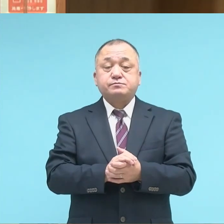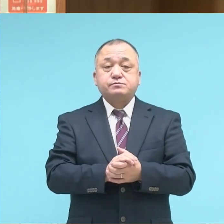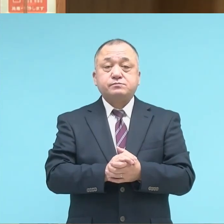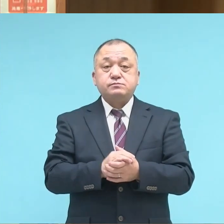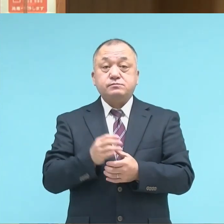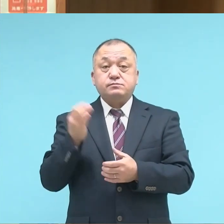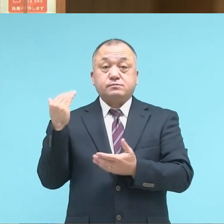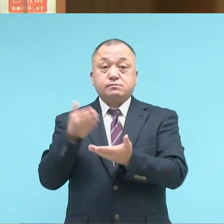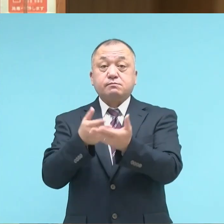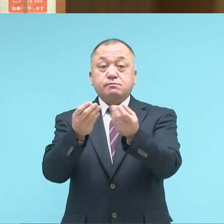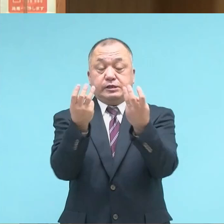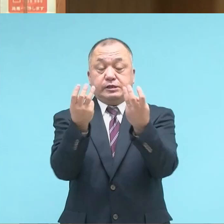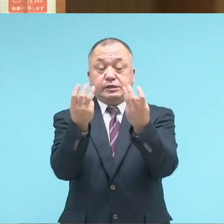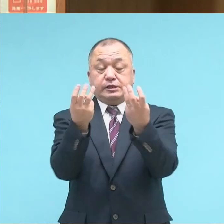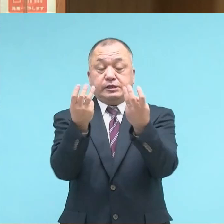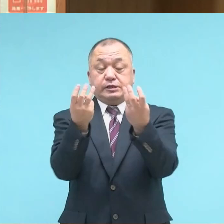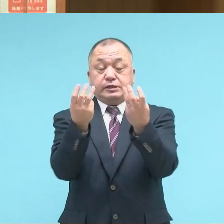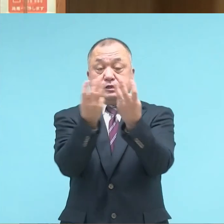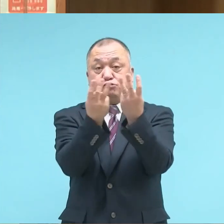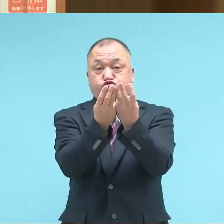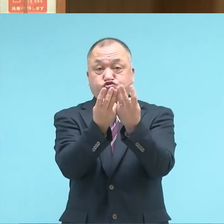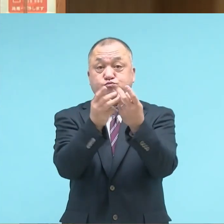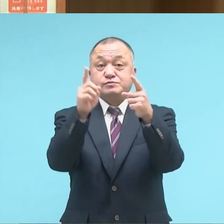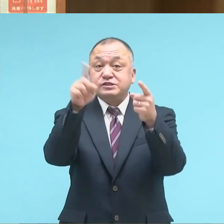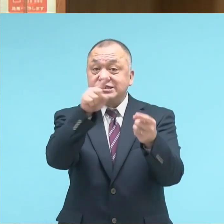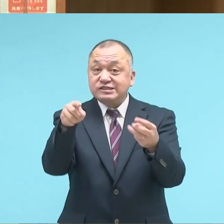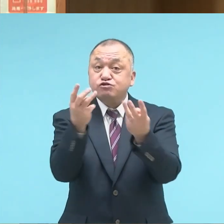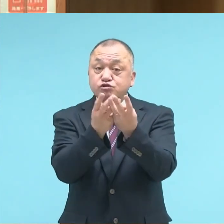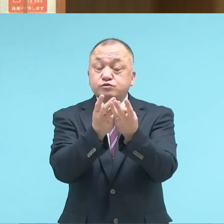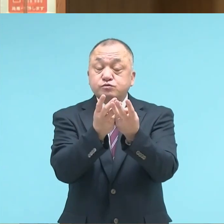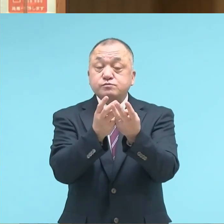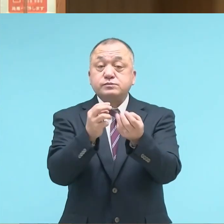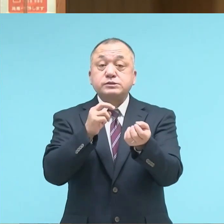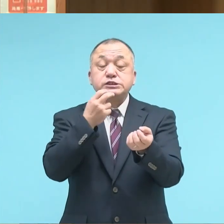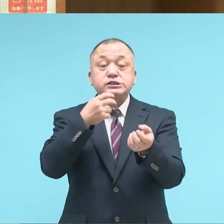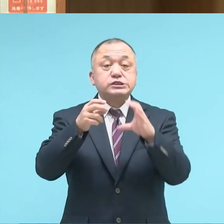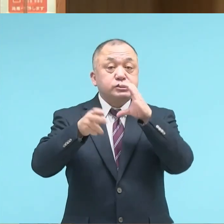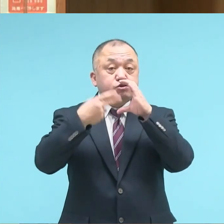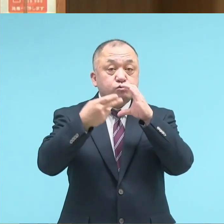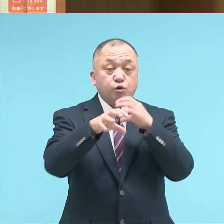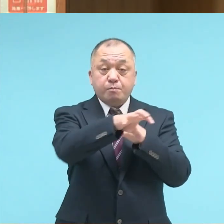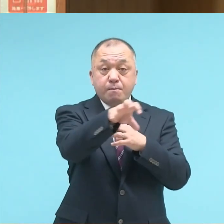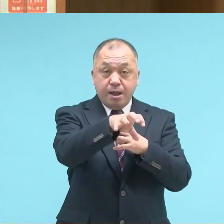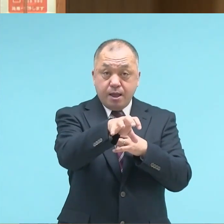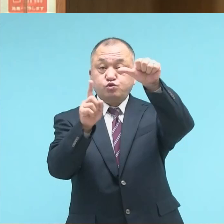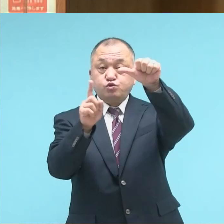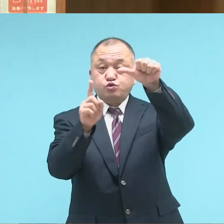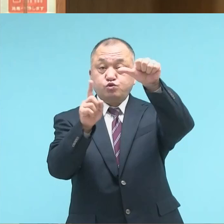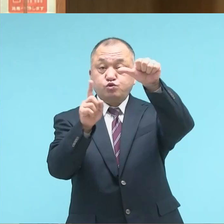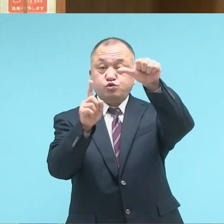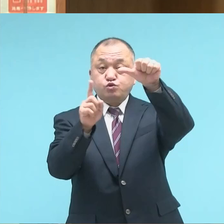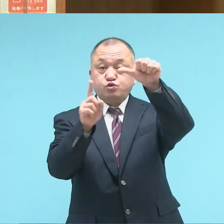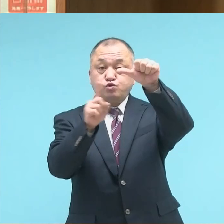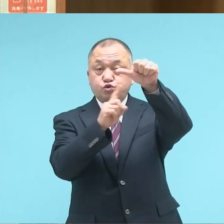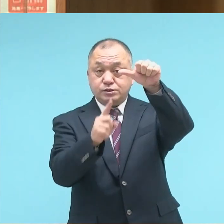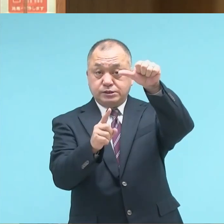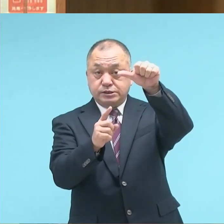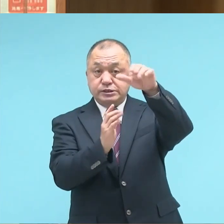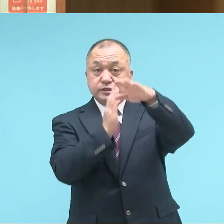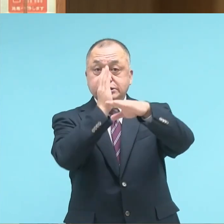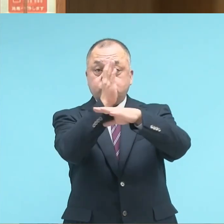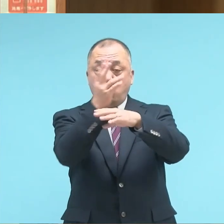っとあれなんですが、飲食の場面もですね、人数 5人以上、